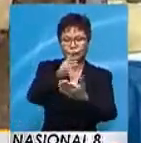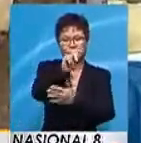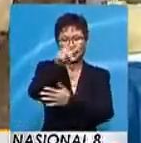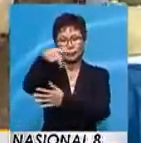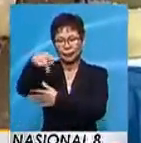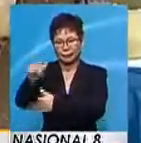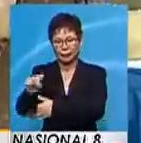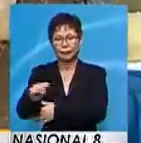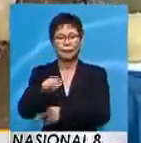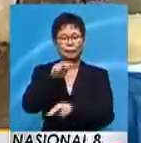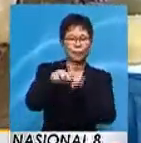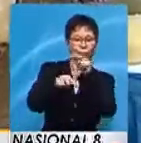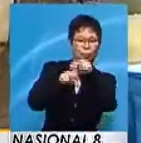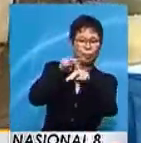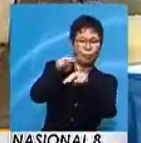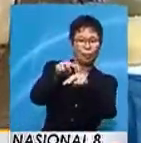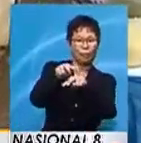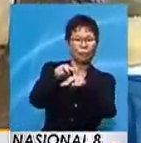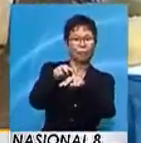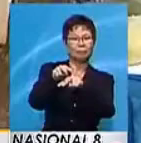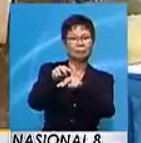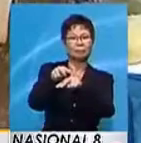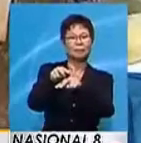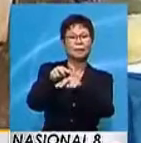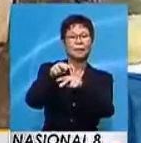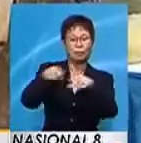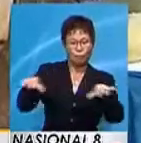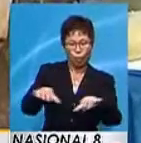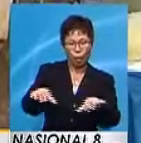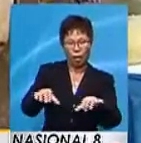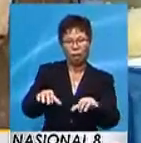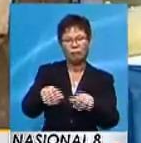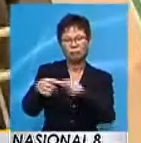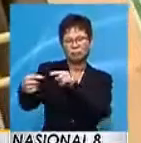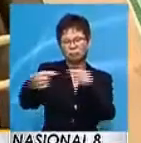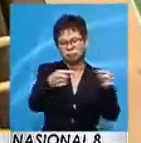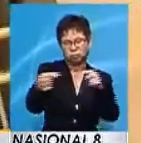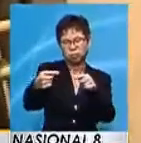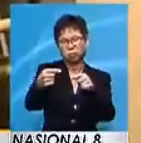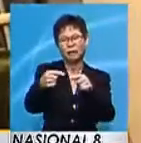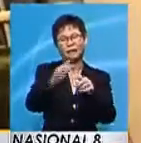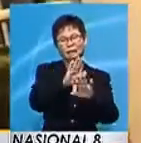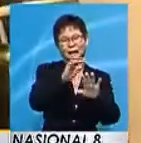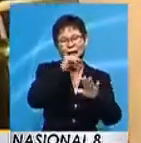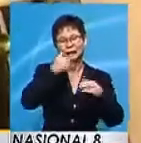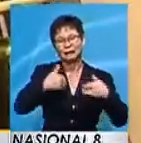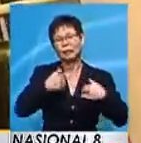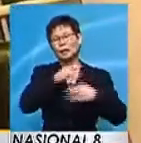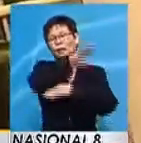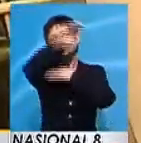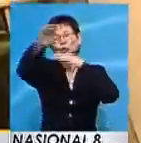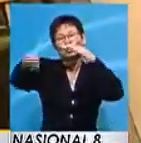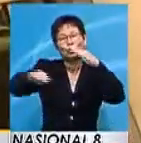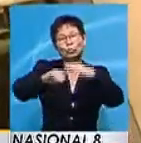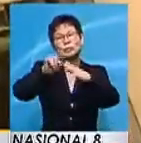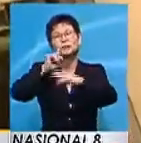TPPA, pemantauan juga tidak hanya dilaksanakan dalam bab-bab kontroversi, malah keseluruhan perjanjian itu.